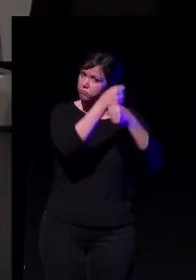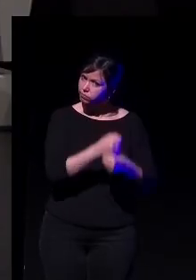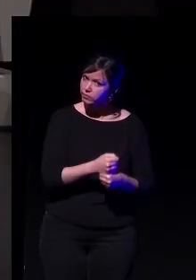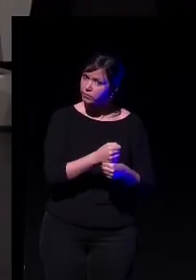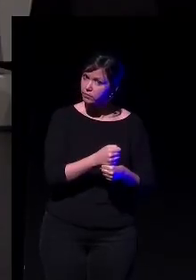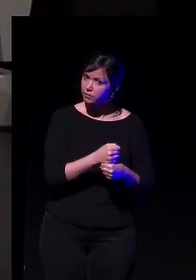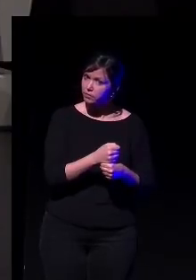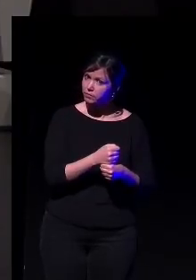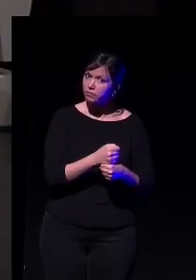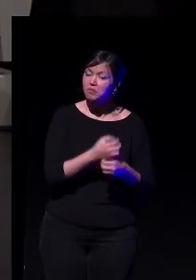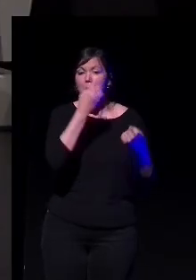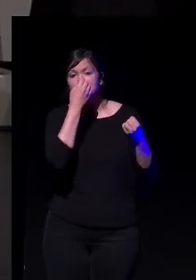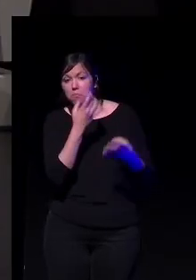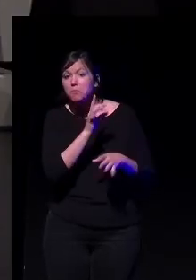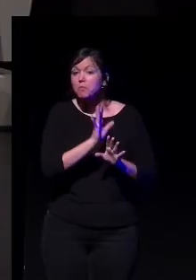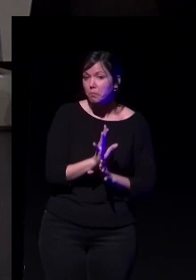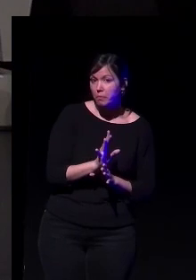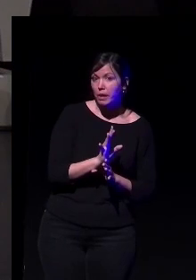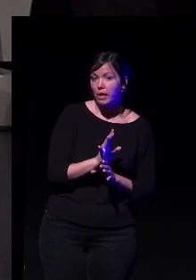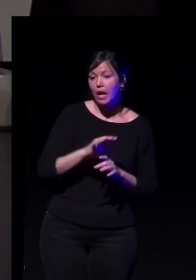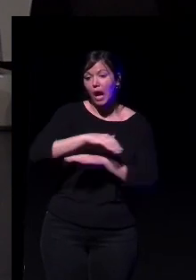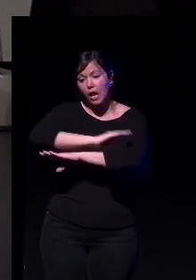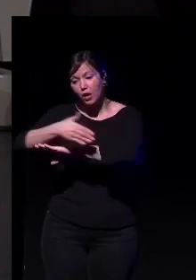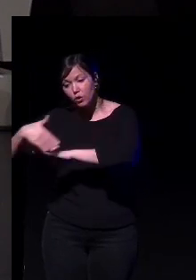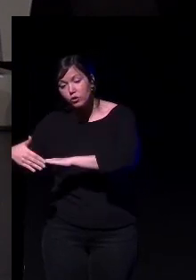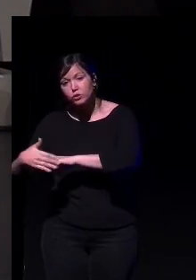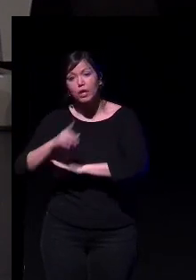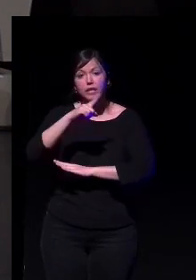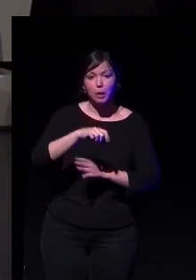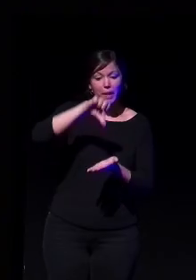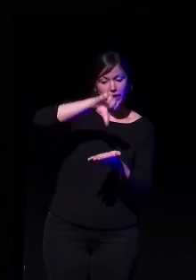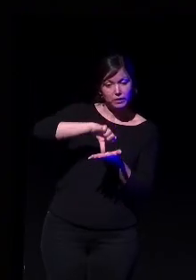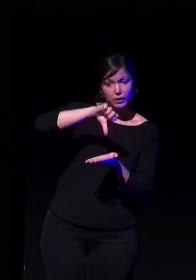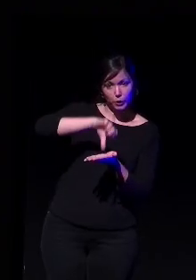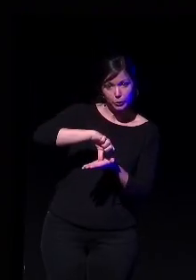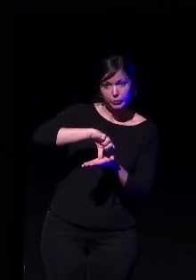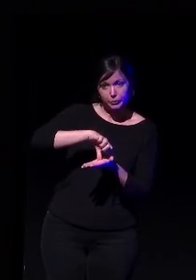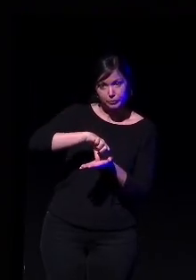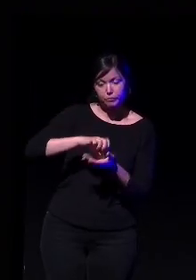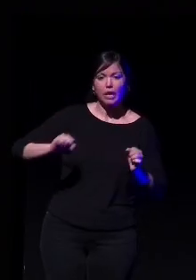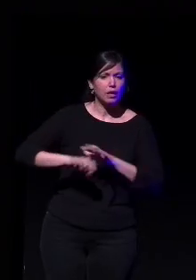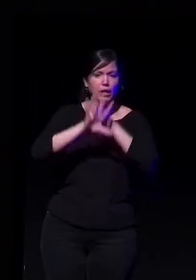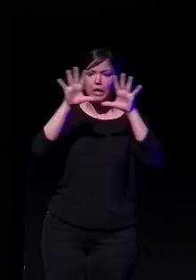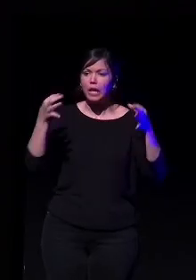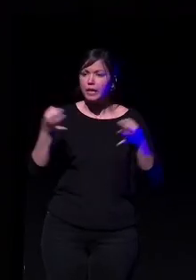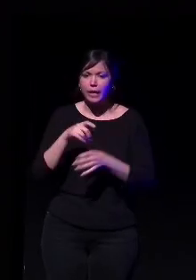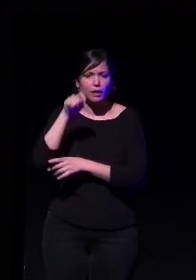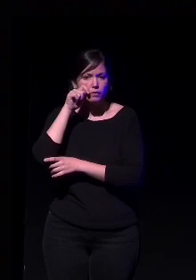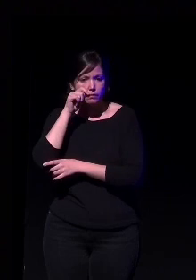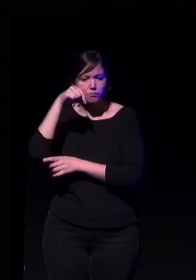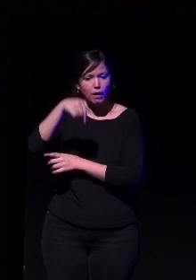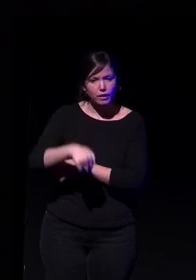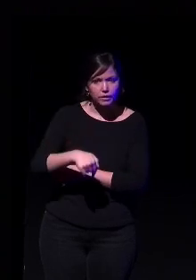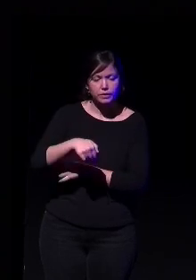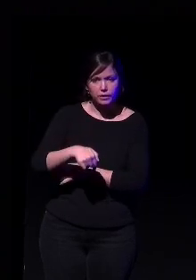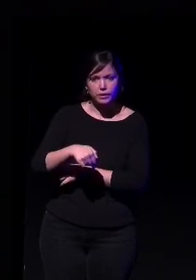darrera Pasqua han estat satisfactòries tant a la costa com també a l'interior. Tenim clar que el turisme a la nostra